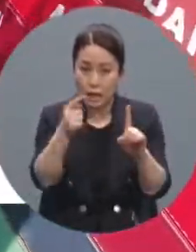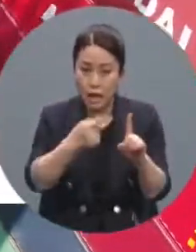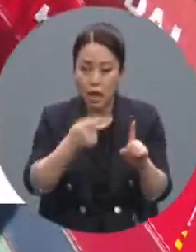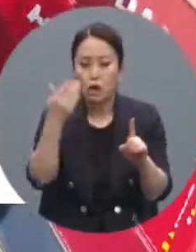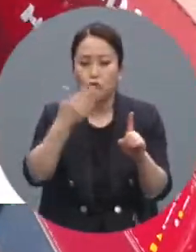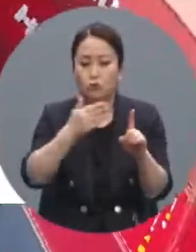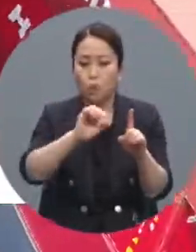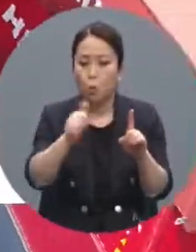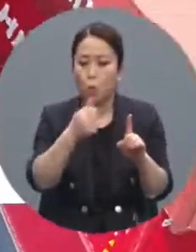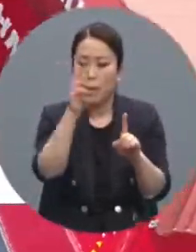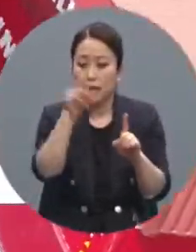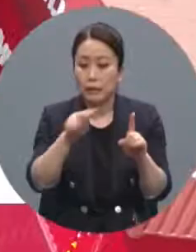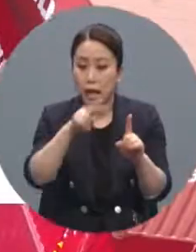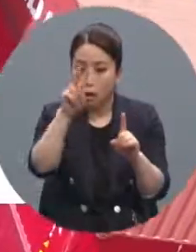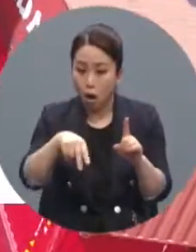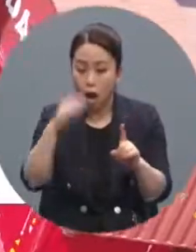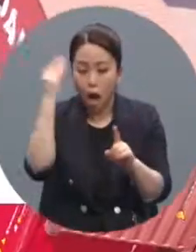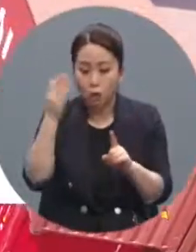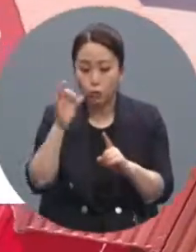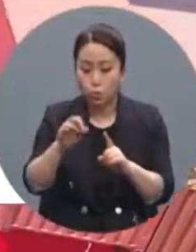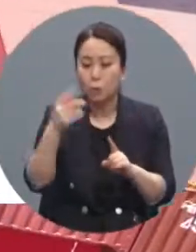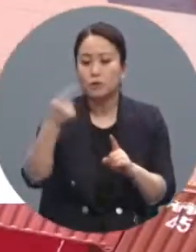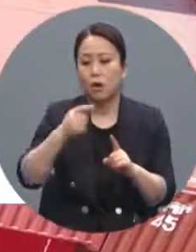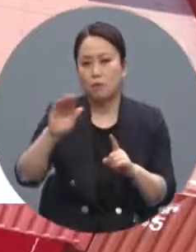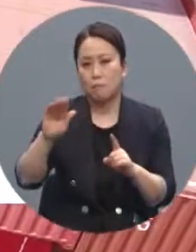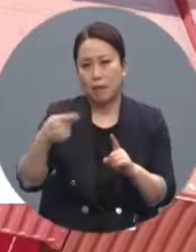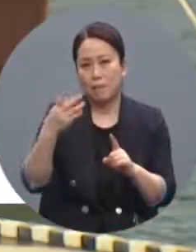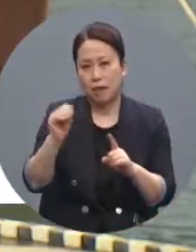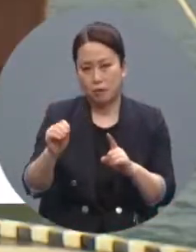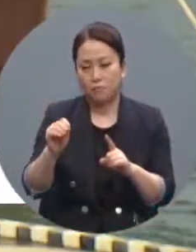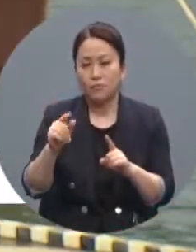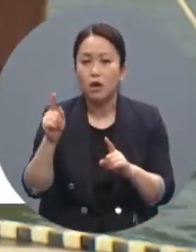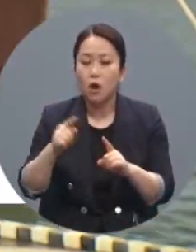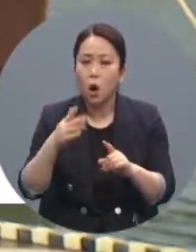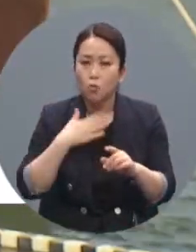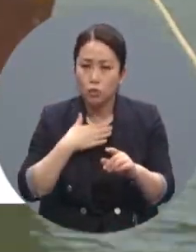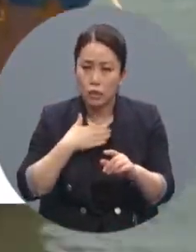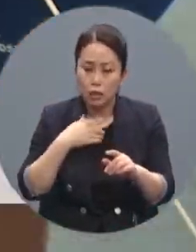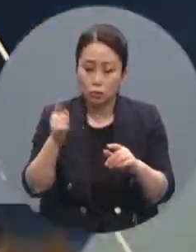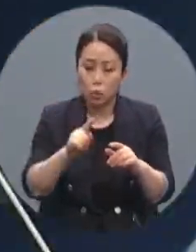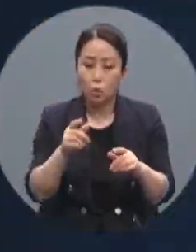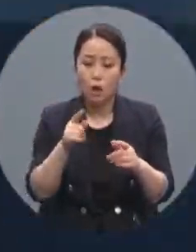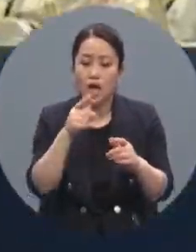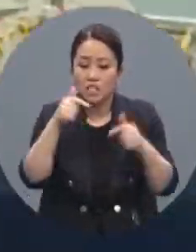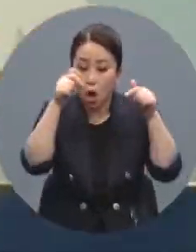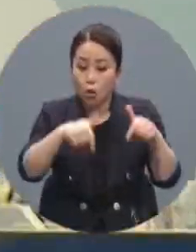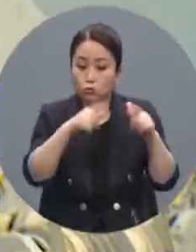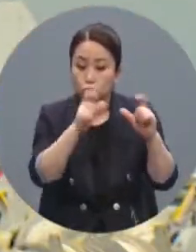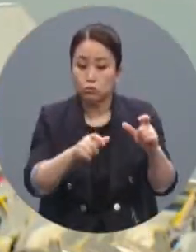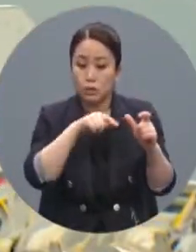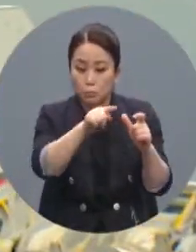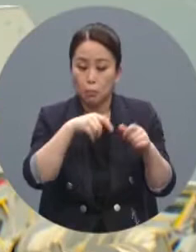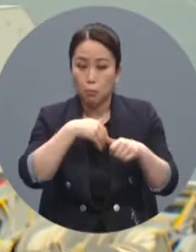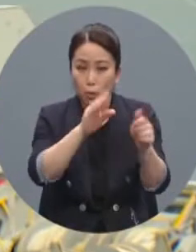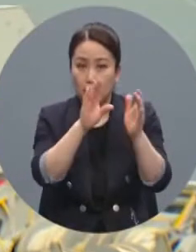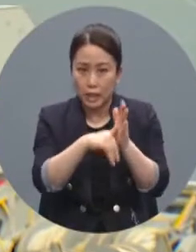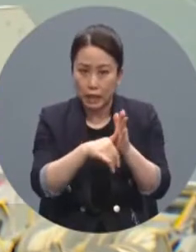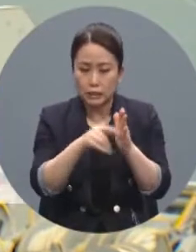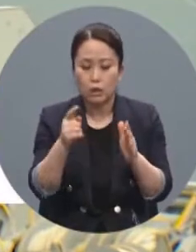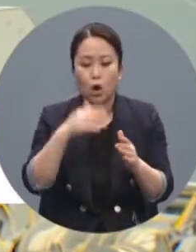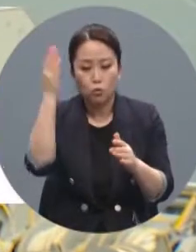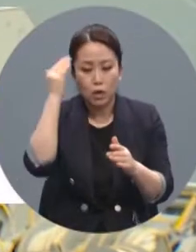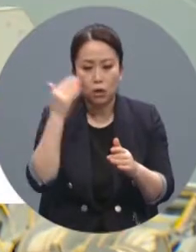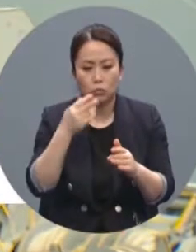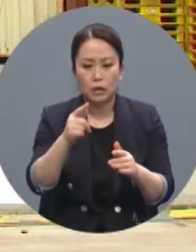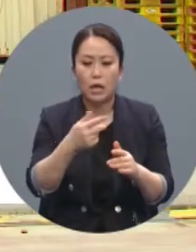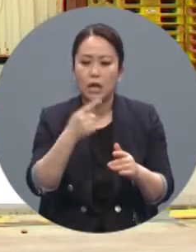줘야 하고 미국 서부 노선 운임은 $5,000, 우리 돈 570만 원에 달합니다. 지난해보다